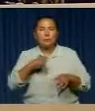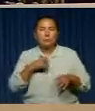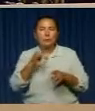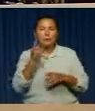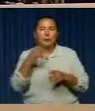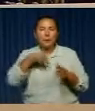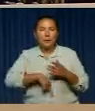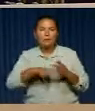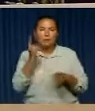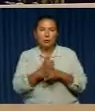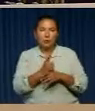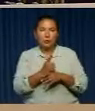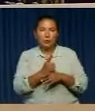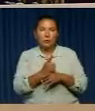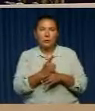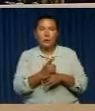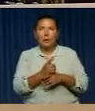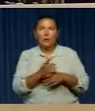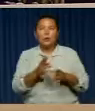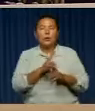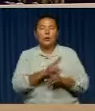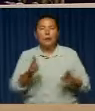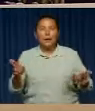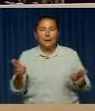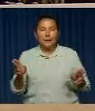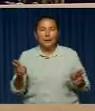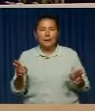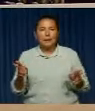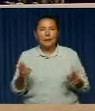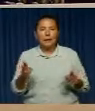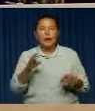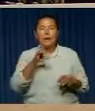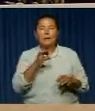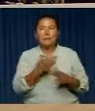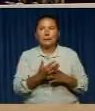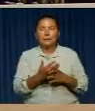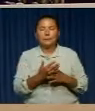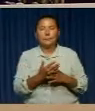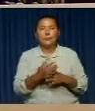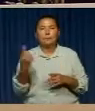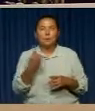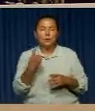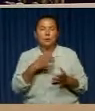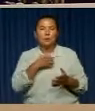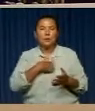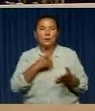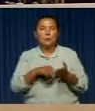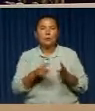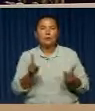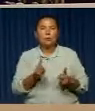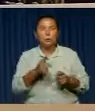бала бізге міндетті түрде жүкті әйелдің ешқандай асқынуына жеткіздірмеу жолы бізде. Бірінші мақсатымыз сол.